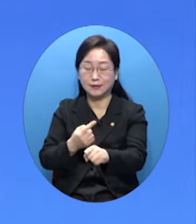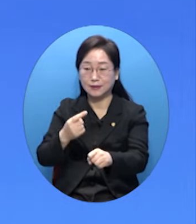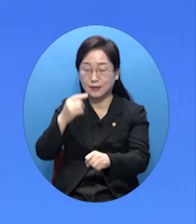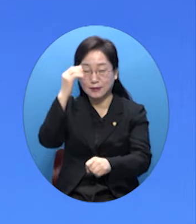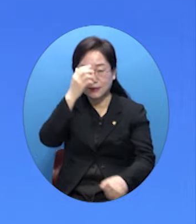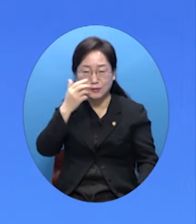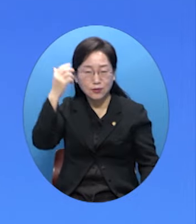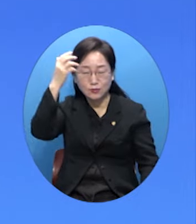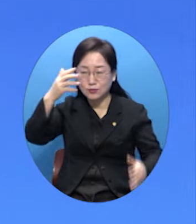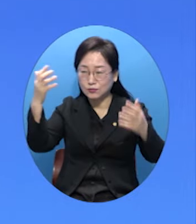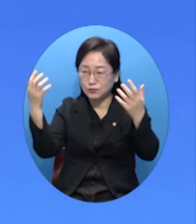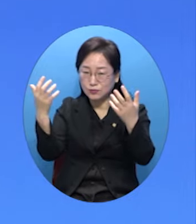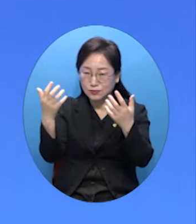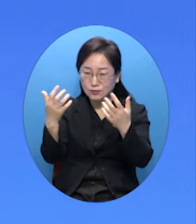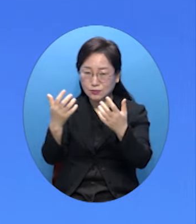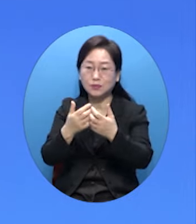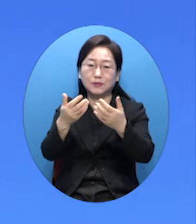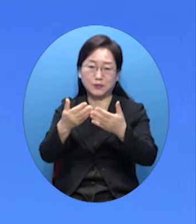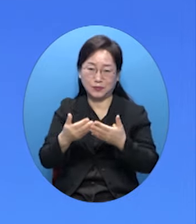성령으로 충만하고